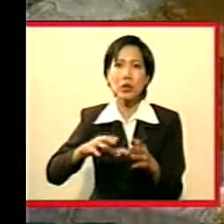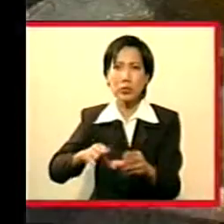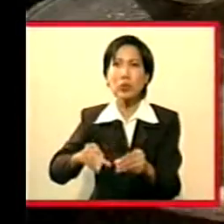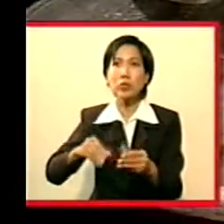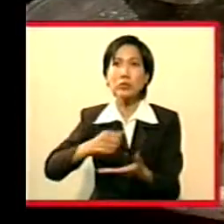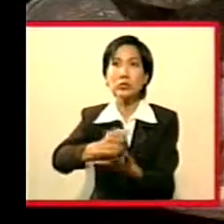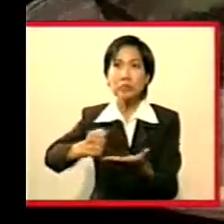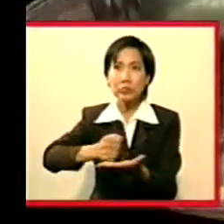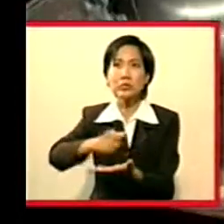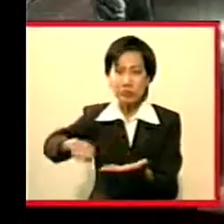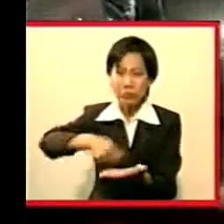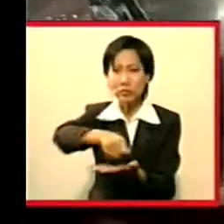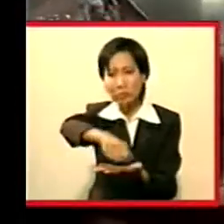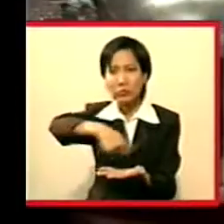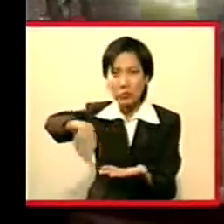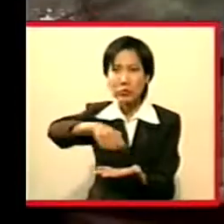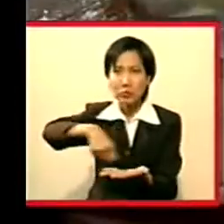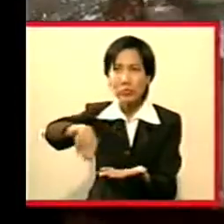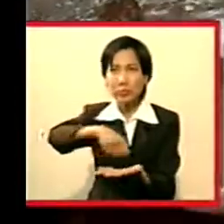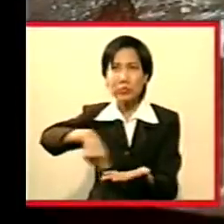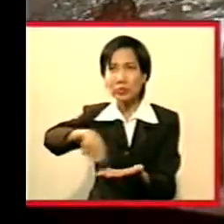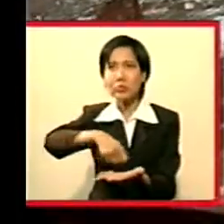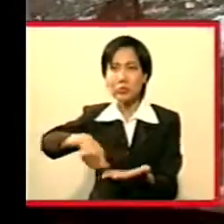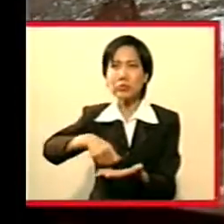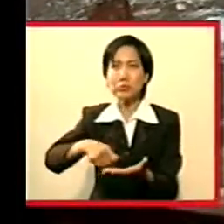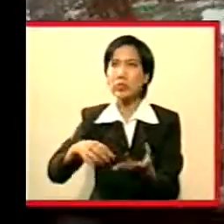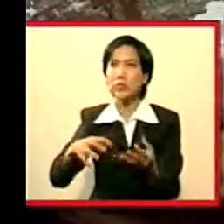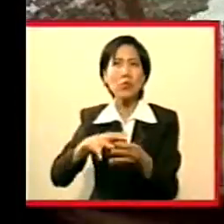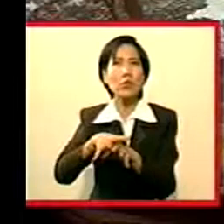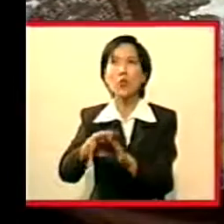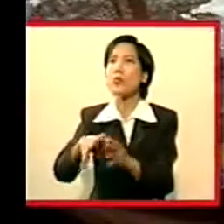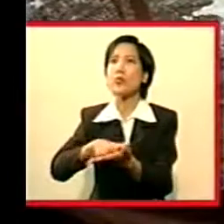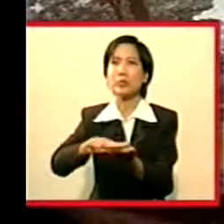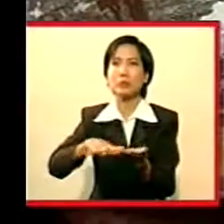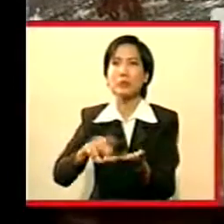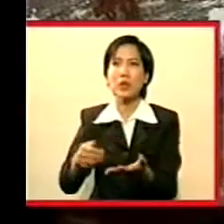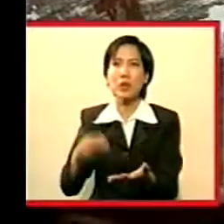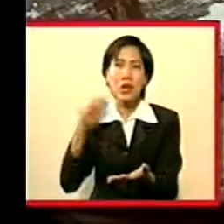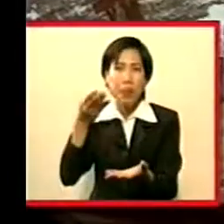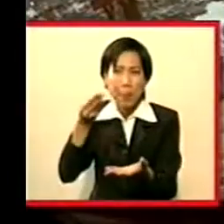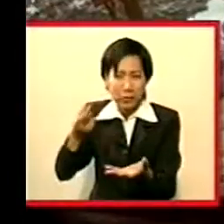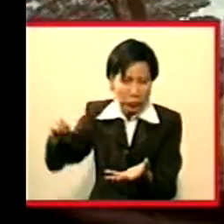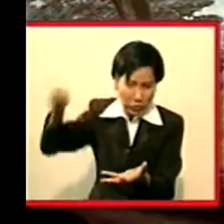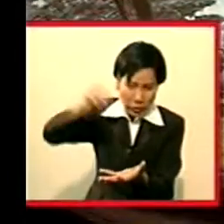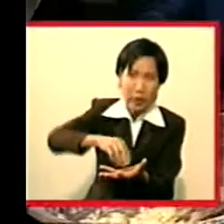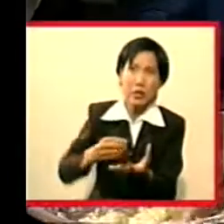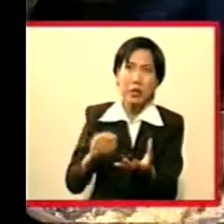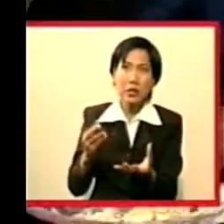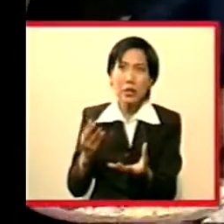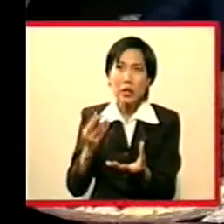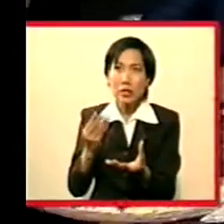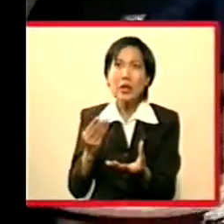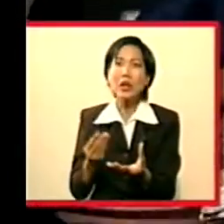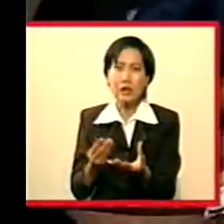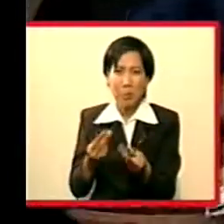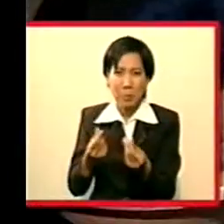แล้วนวดอย่างนี้ครับจนส่วนผสมทุกอย่างเป็นเนื้อเดียวกันระหว่างที่นวดเนี่ยควรเติมน้ำมันลงไปด้วยเพื่อ